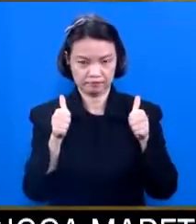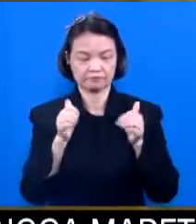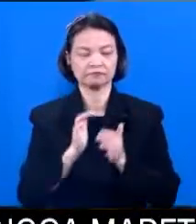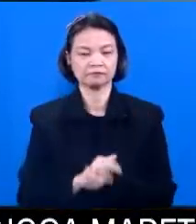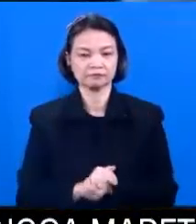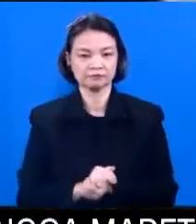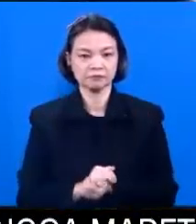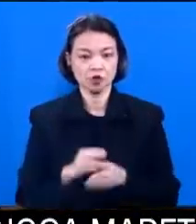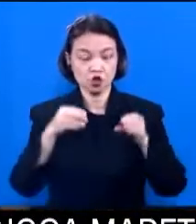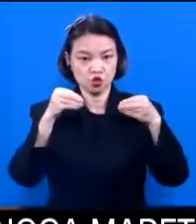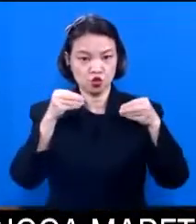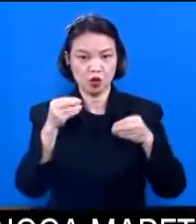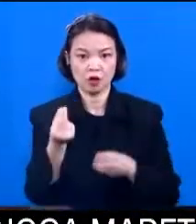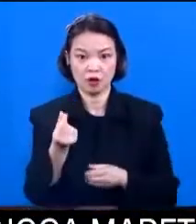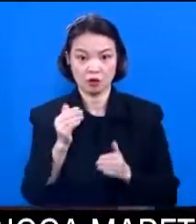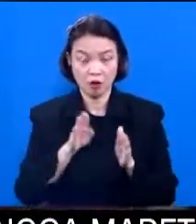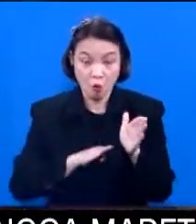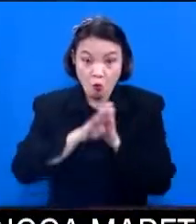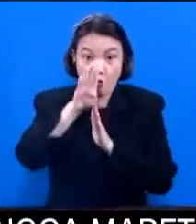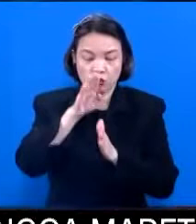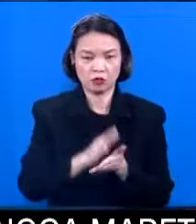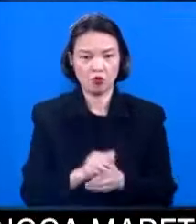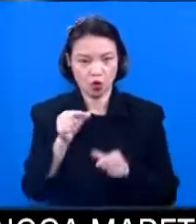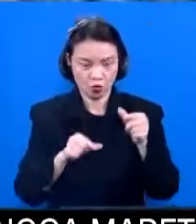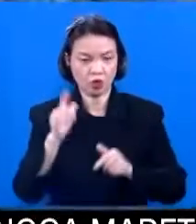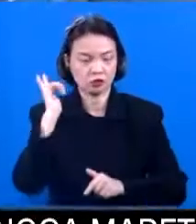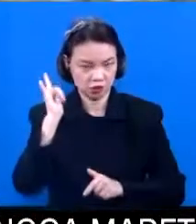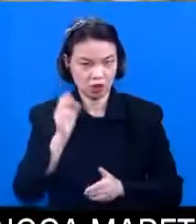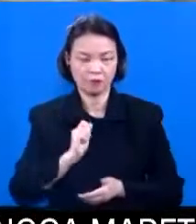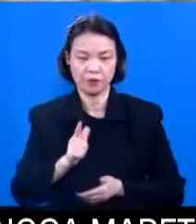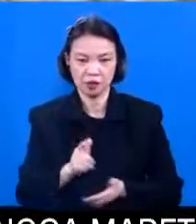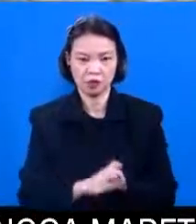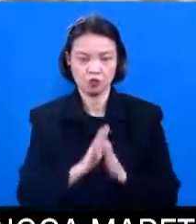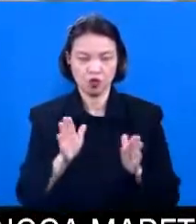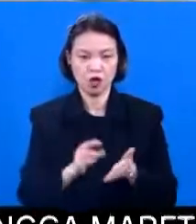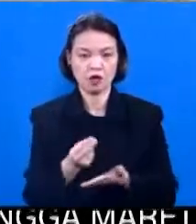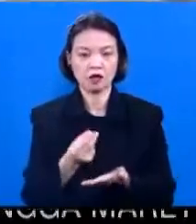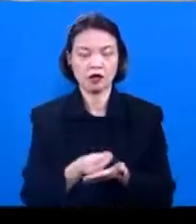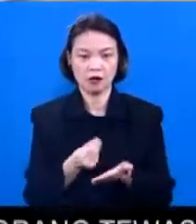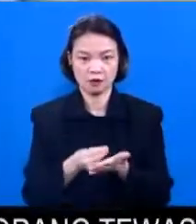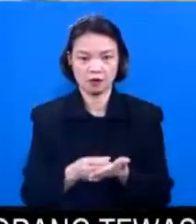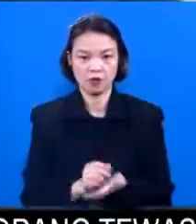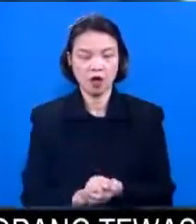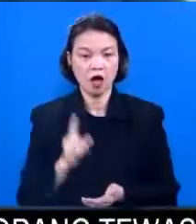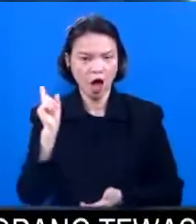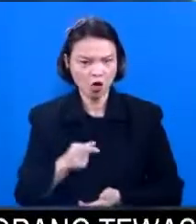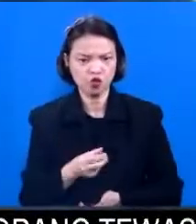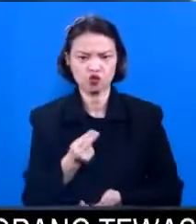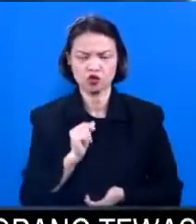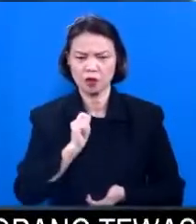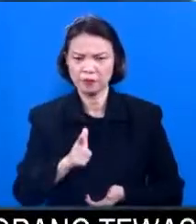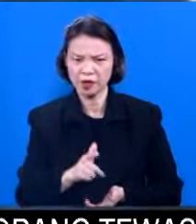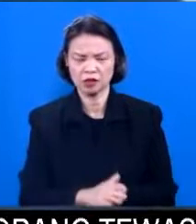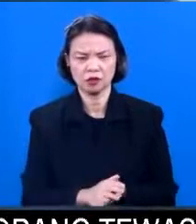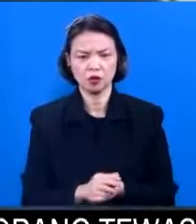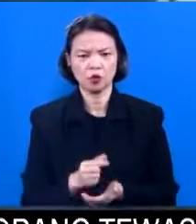Meski masih dijual dengan harga selangit, konsumen masih membeli minyak goreng bukan dengan harga subsidi karena terdesak kebutuhan. Ya menurut